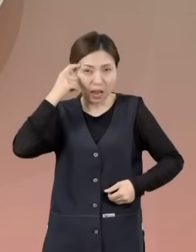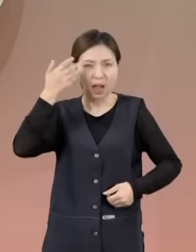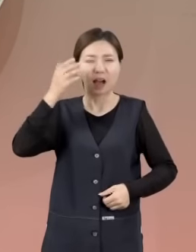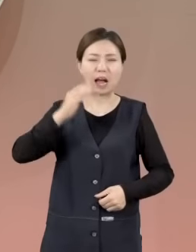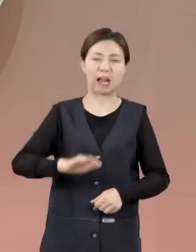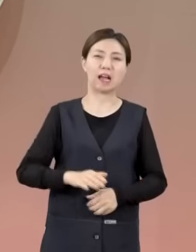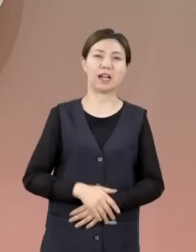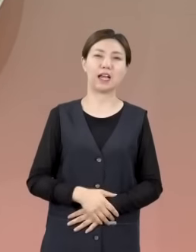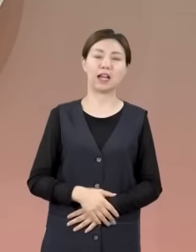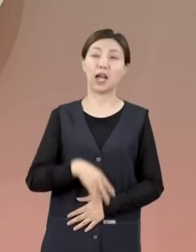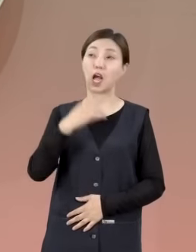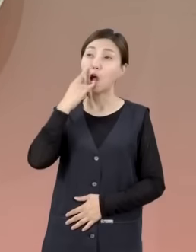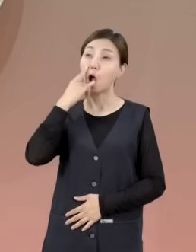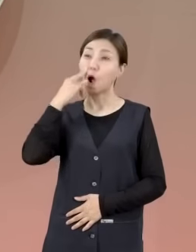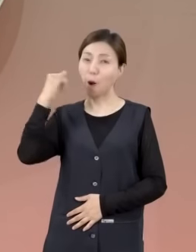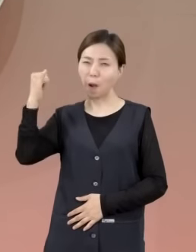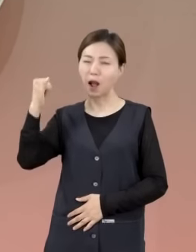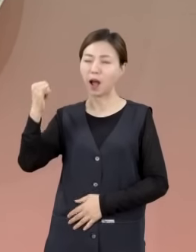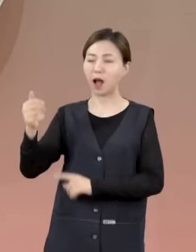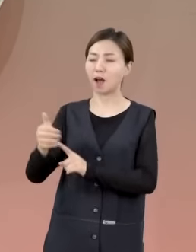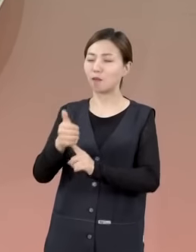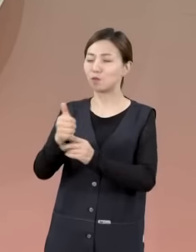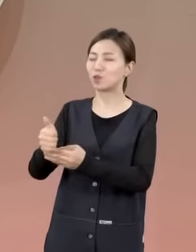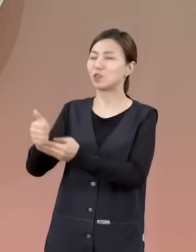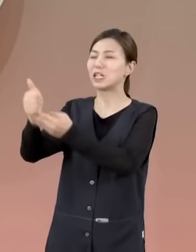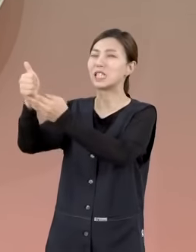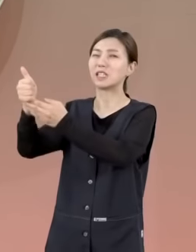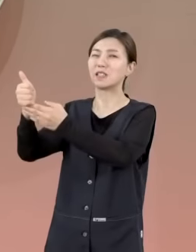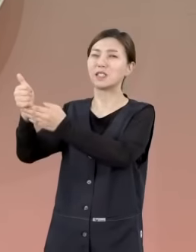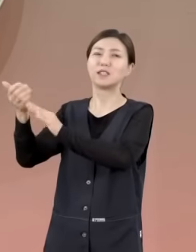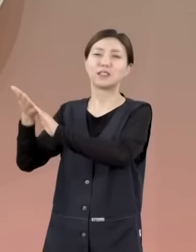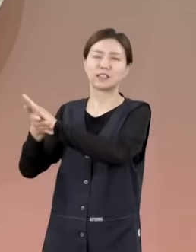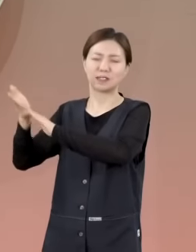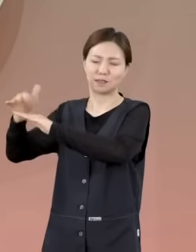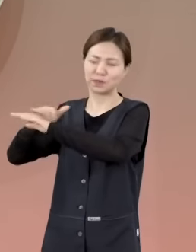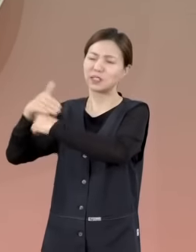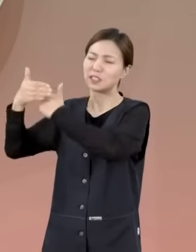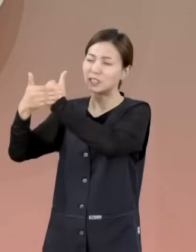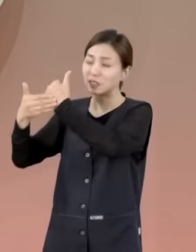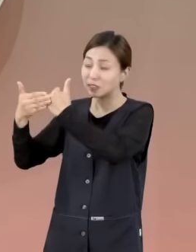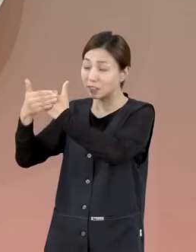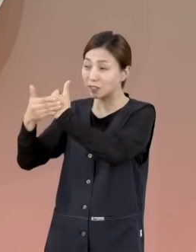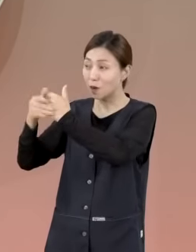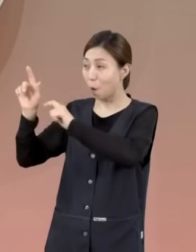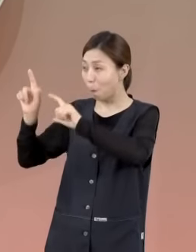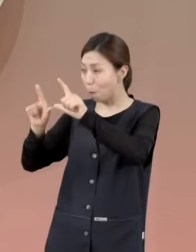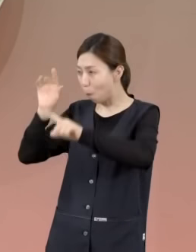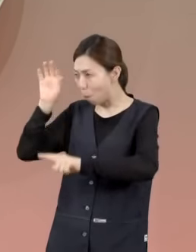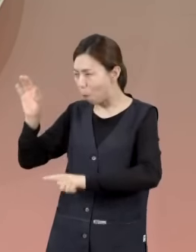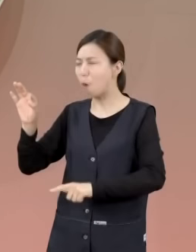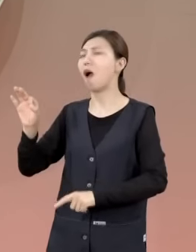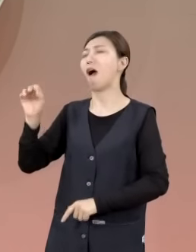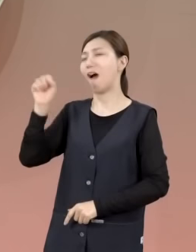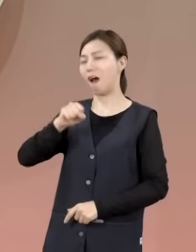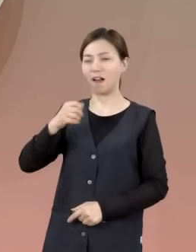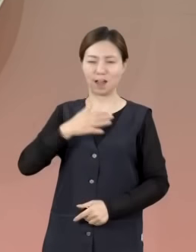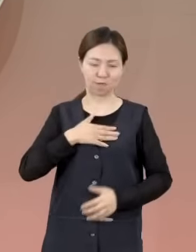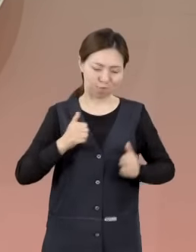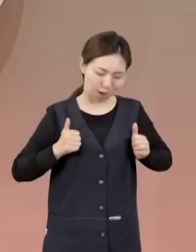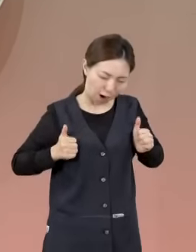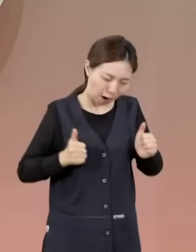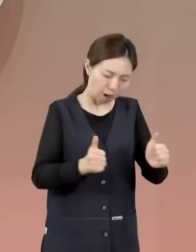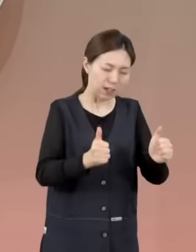있습니다 하지만 어머니의 가피 체험이 제가 계속 기도할 수 있게